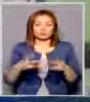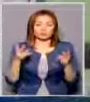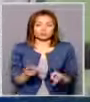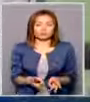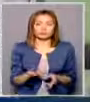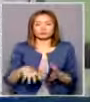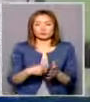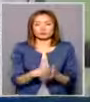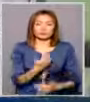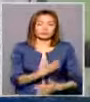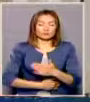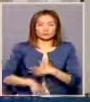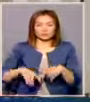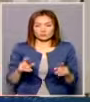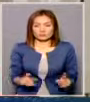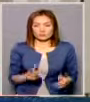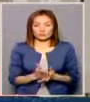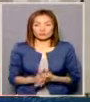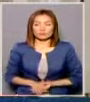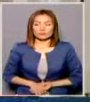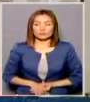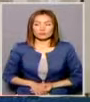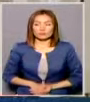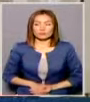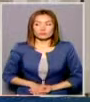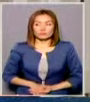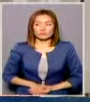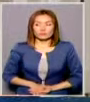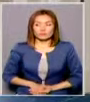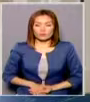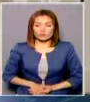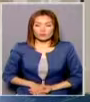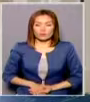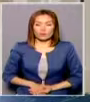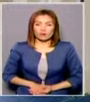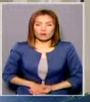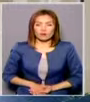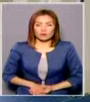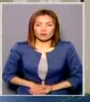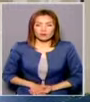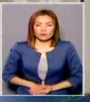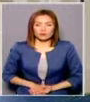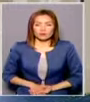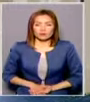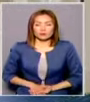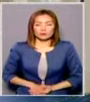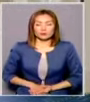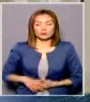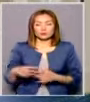келіп, содан бері арбаға танылған. Осы мекемеде қазір мені